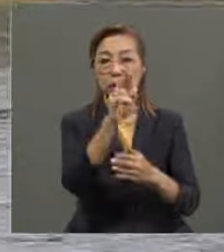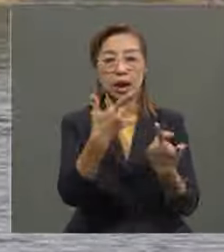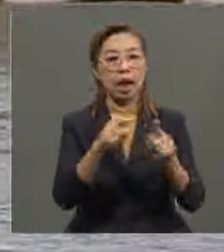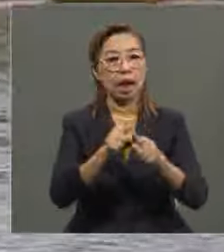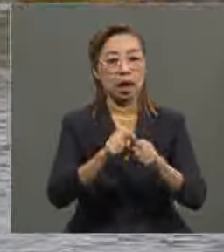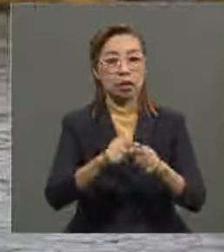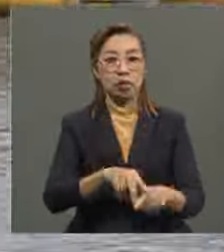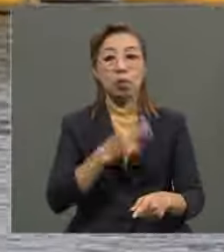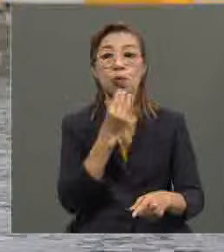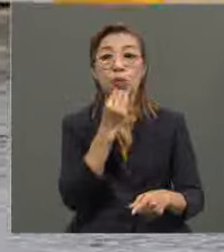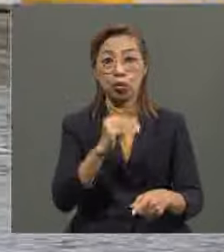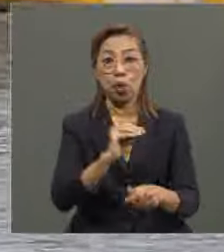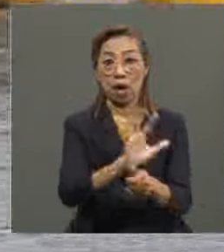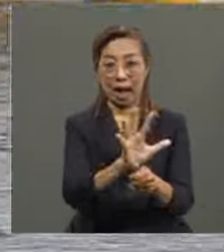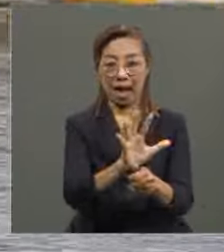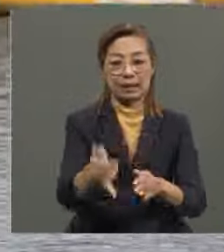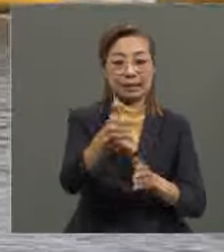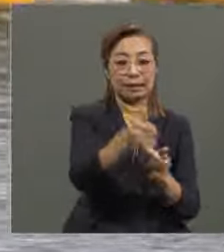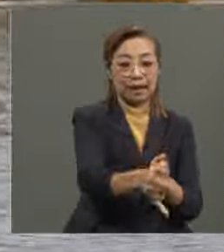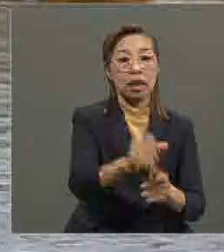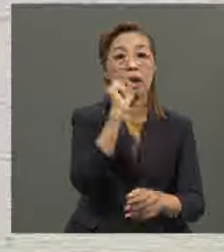ราชโดยนั่งอยู่หน้าบุษบกครับ